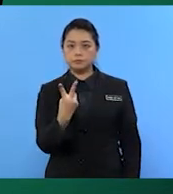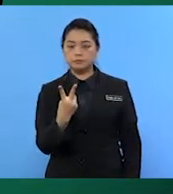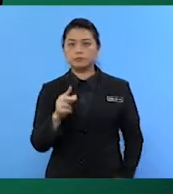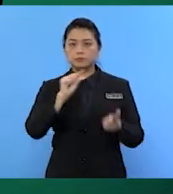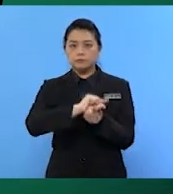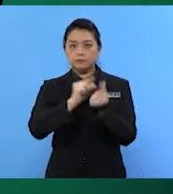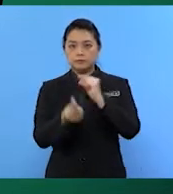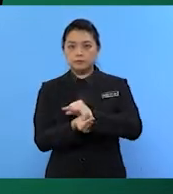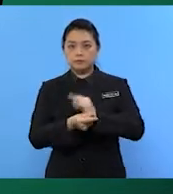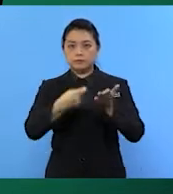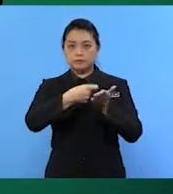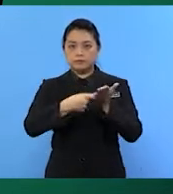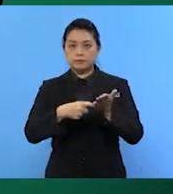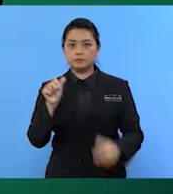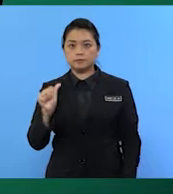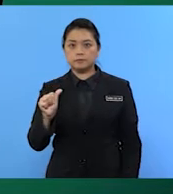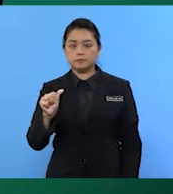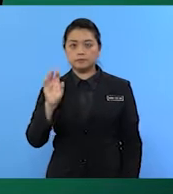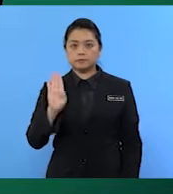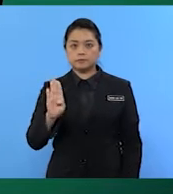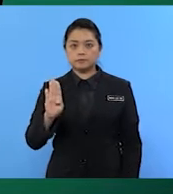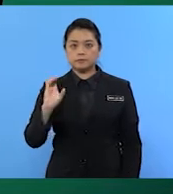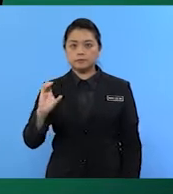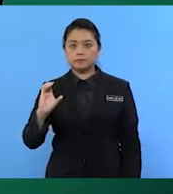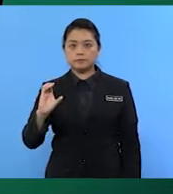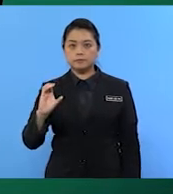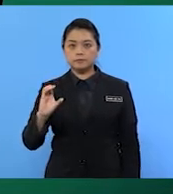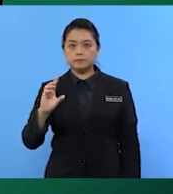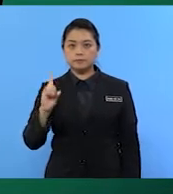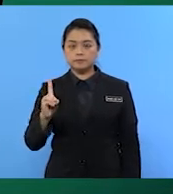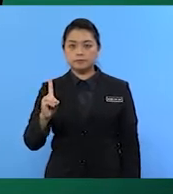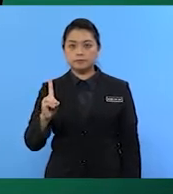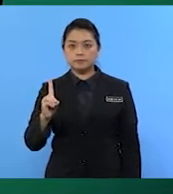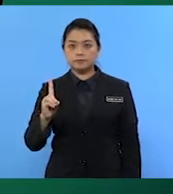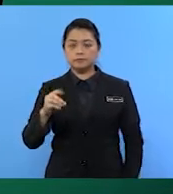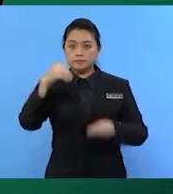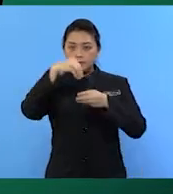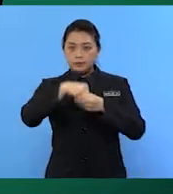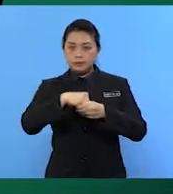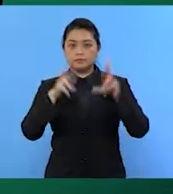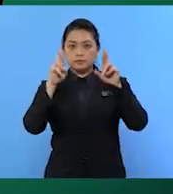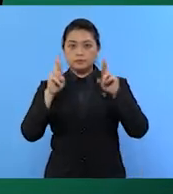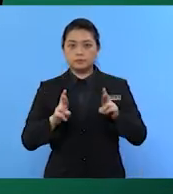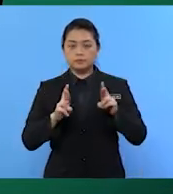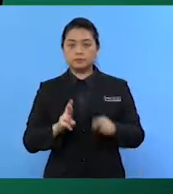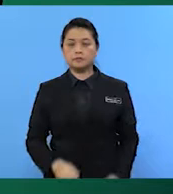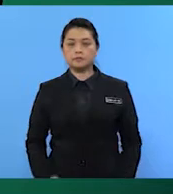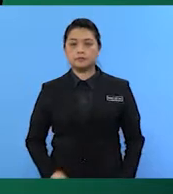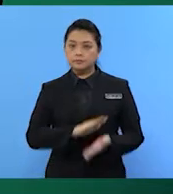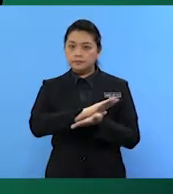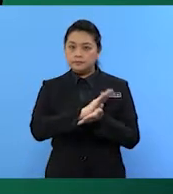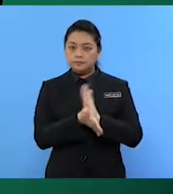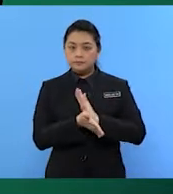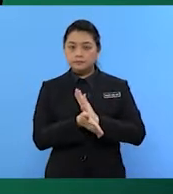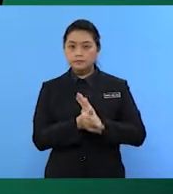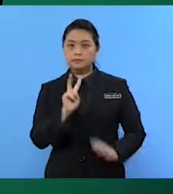gantikan nilai A, B, C dan D ke dalam rumus. Menjadikan